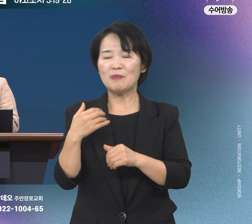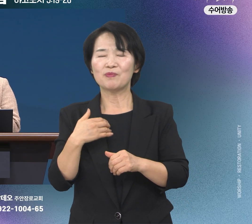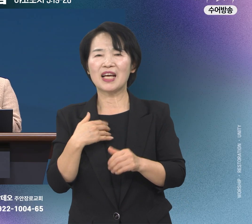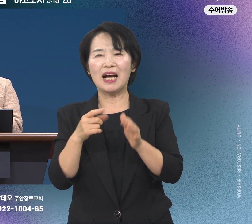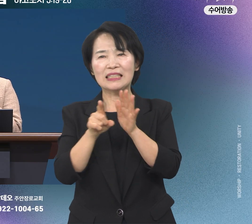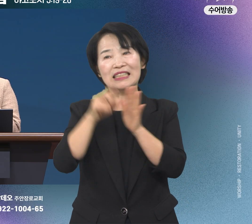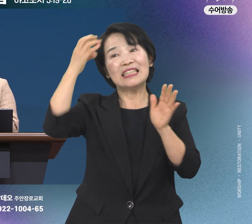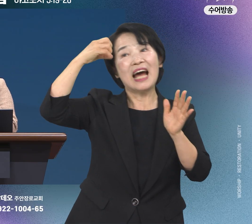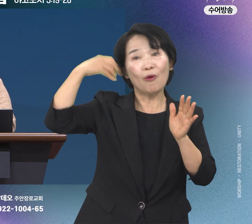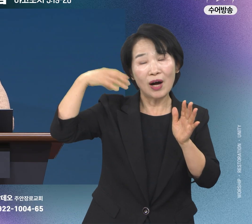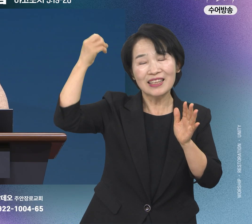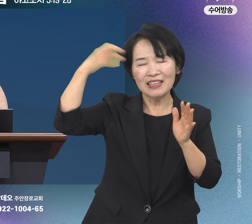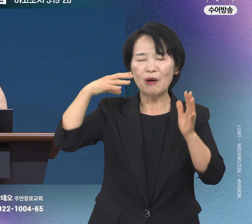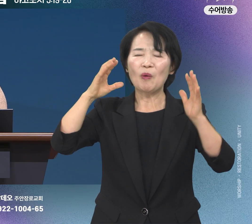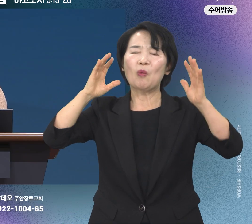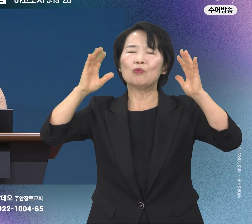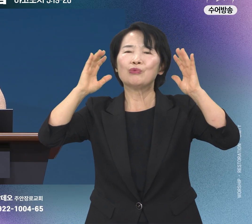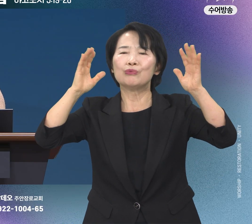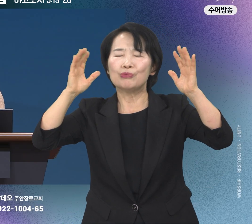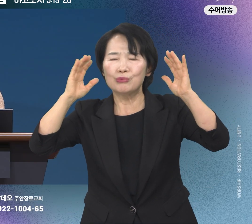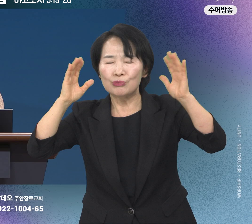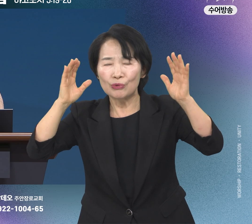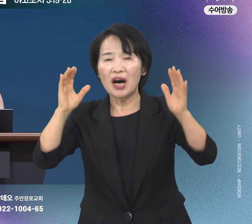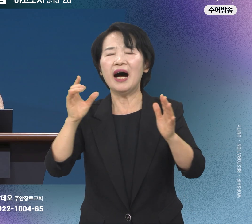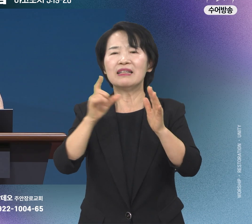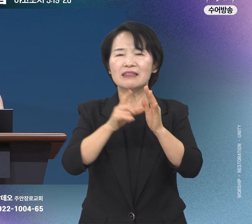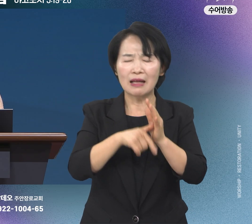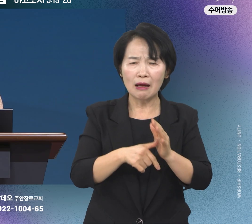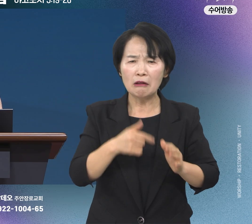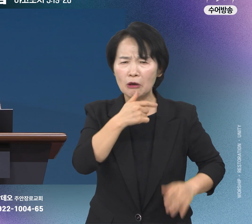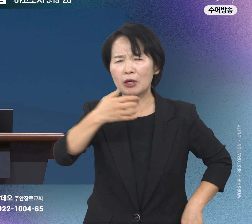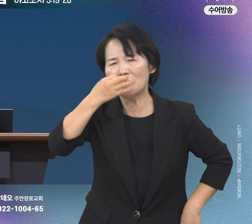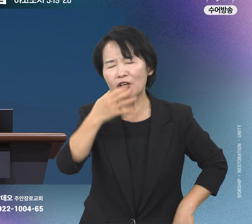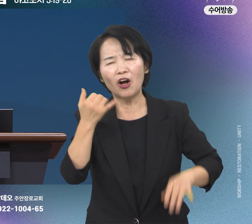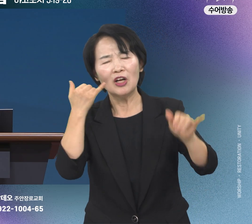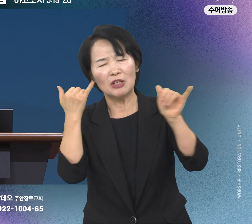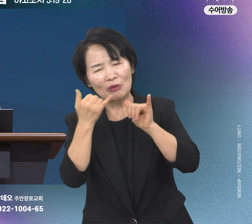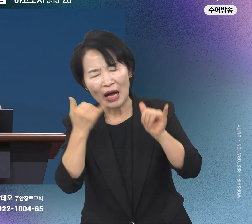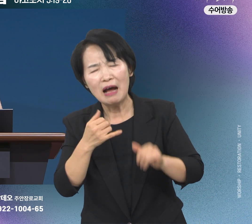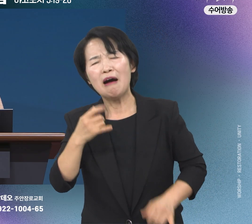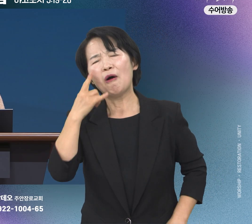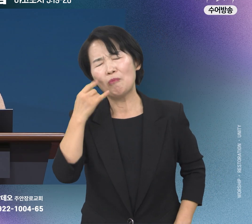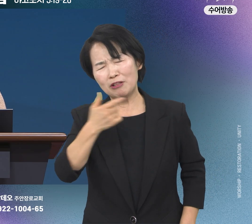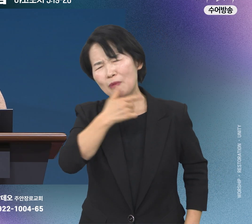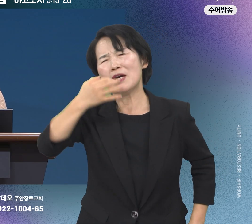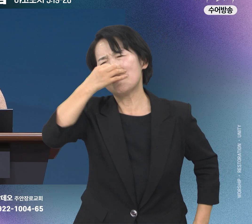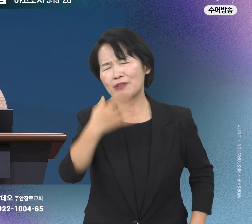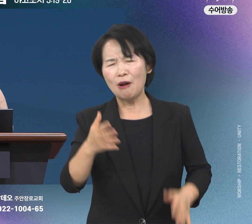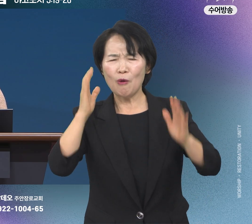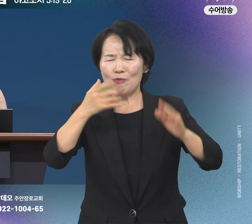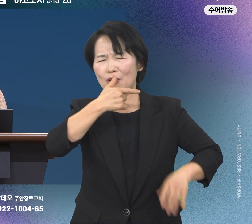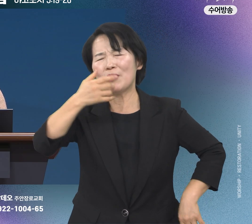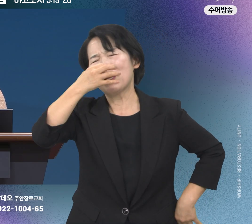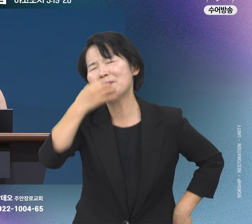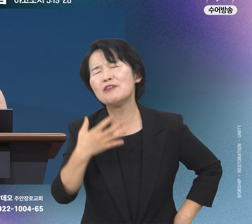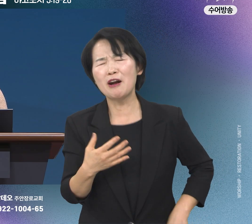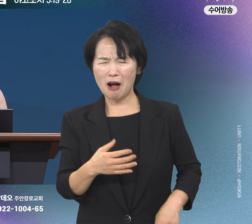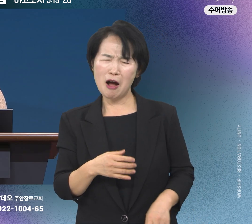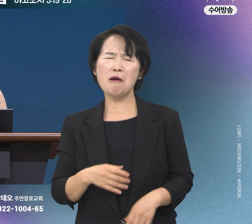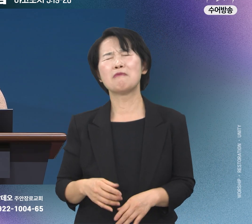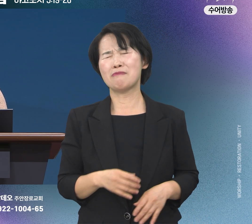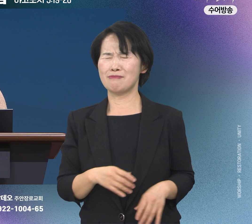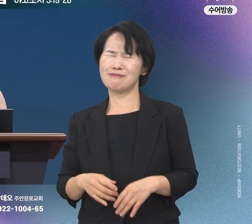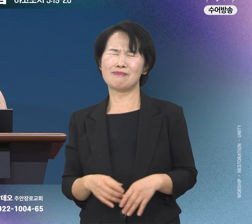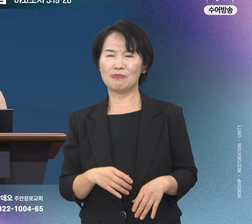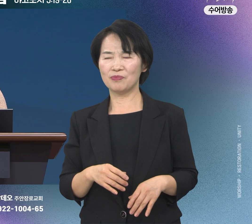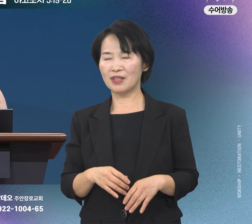그래서 엄마 원어 공부하는 게 너무너무 힘들다. 그만두고 싶다 이랬는데 엄마는 나는 너가 이렇게 투정을 부리는 것도